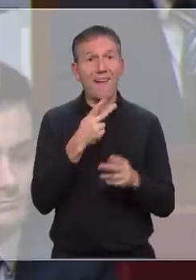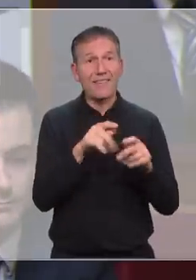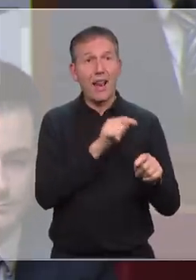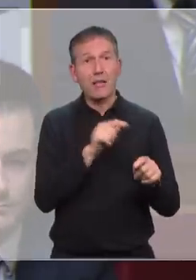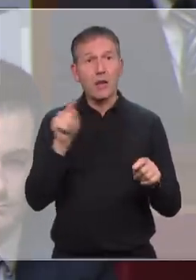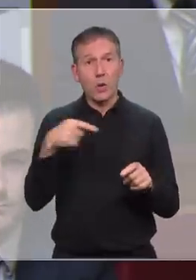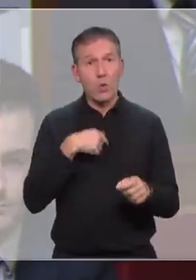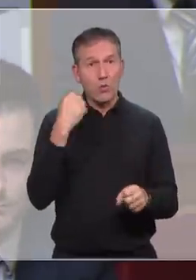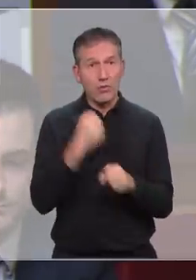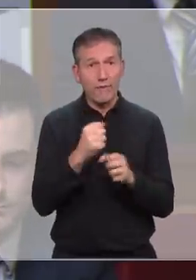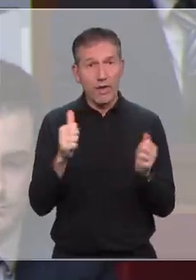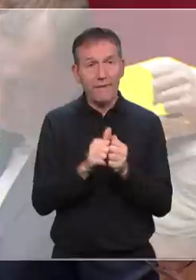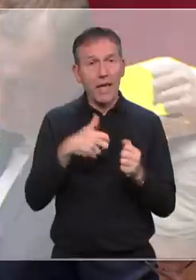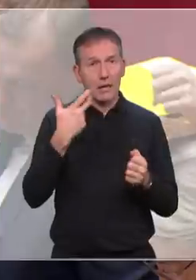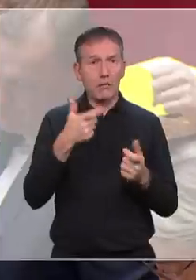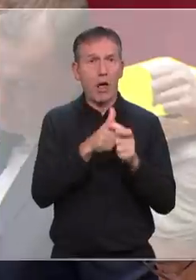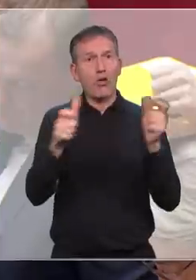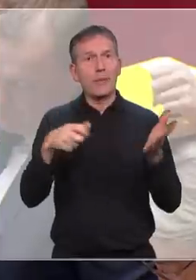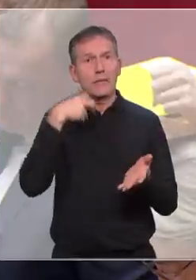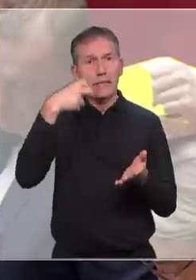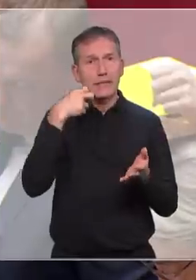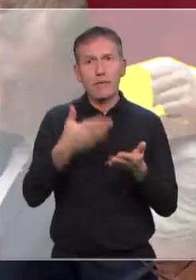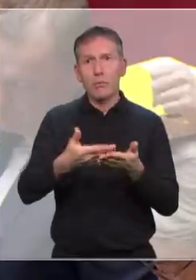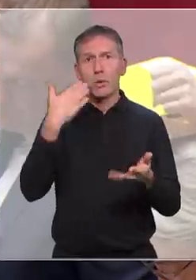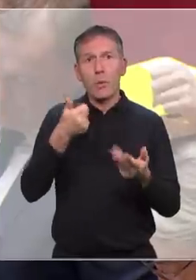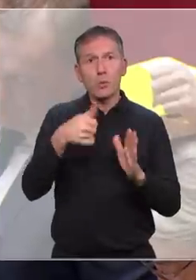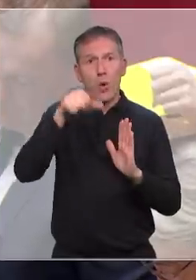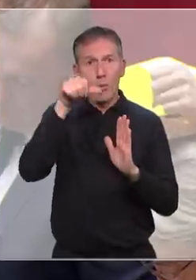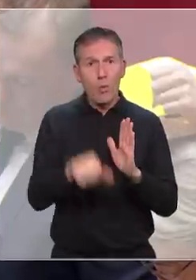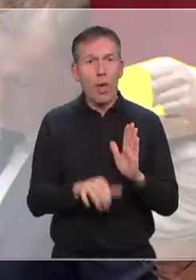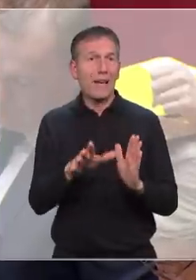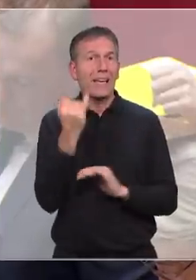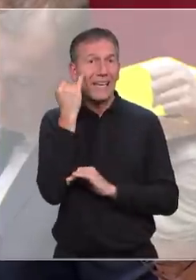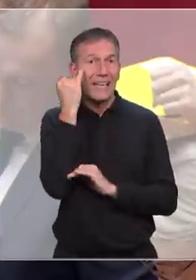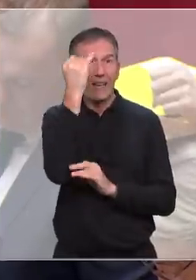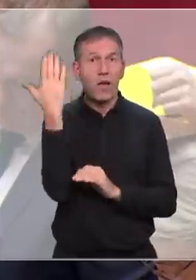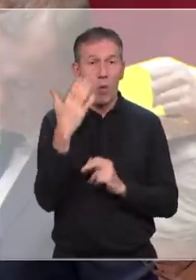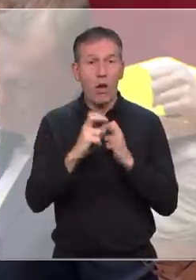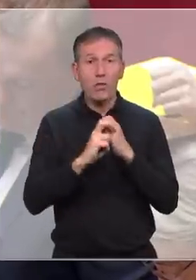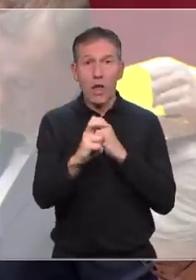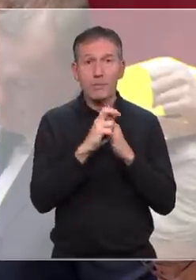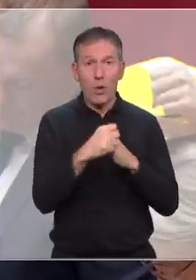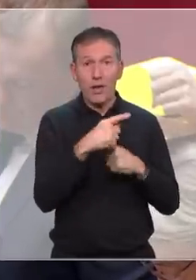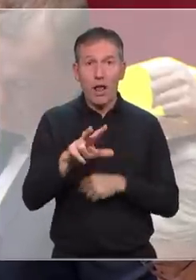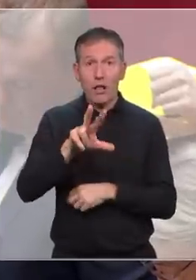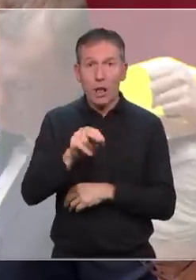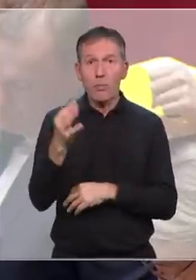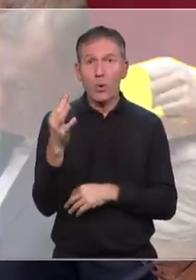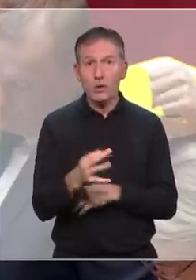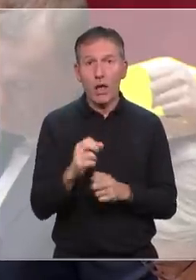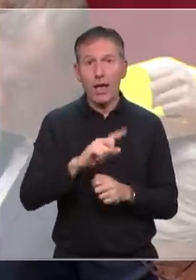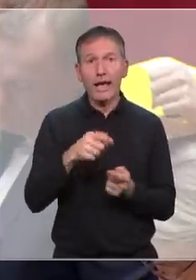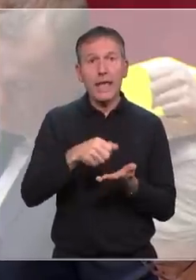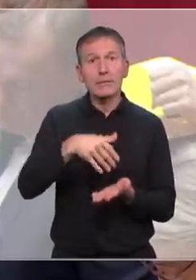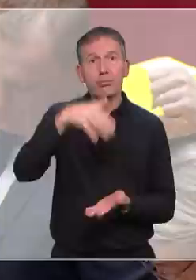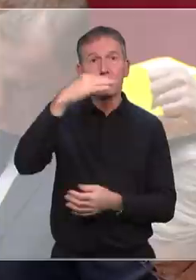travaillons avec la SNCF depuis plusieurs mois. À partir d'une idée, les transports, ça représente 30% des émissions de gaz à effet de serre. Dans